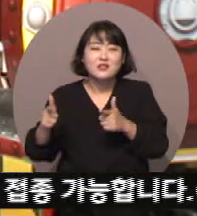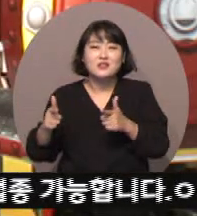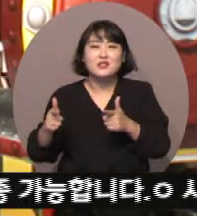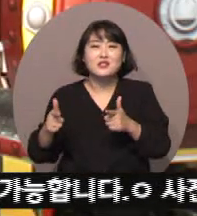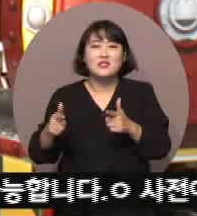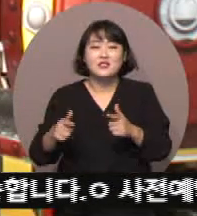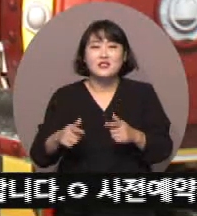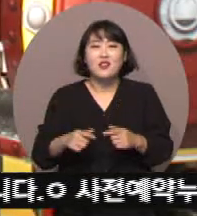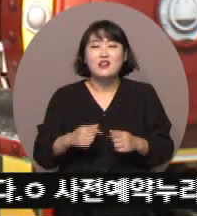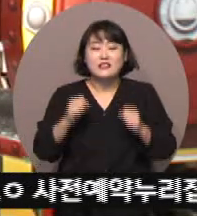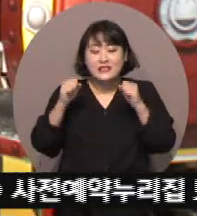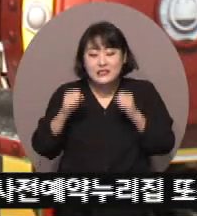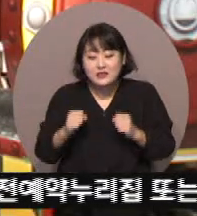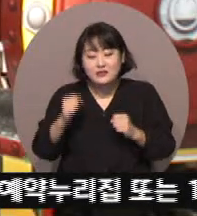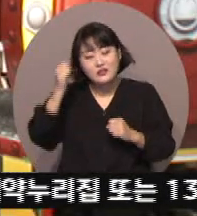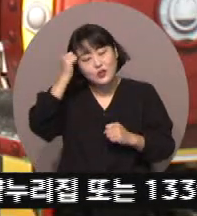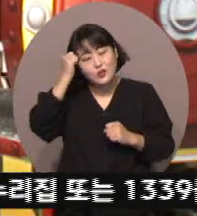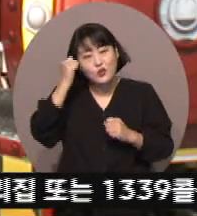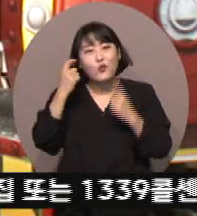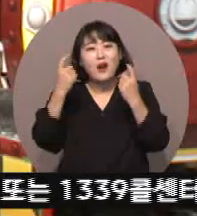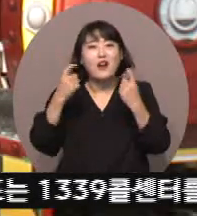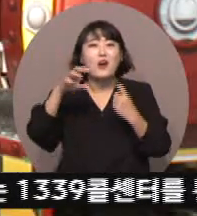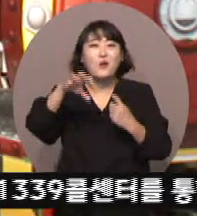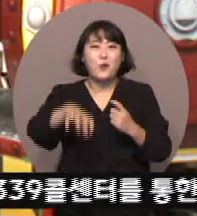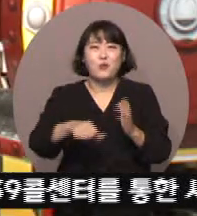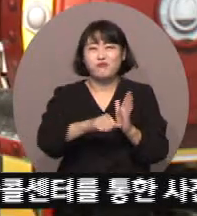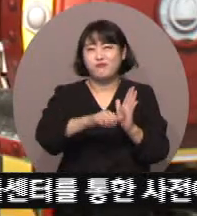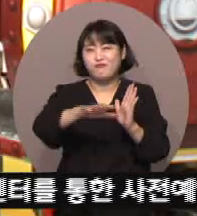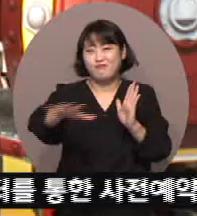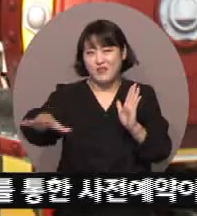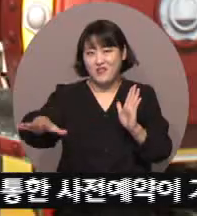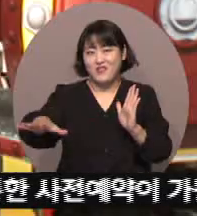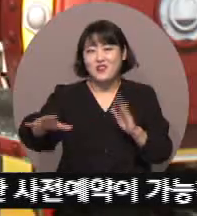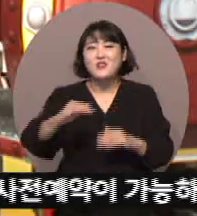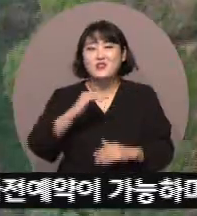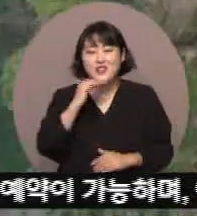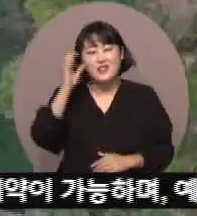명실상부한 체리현 관광지로 자리매김할 것으로 기대됩니다.